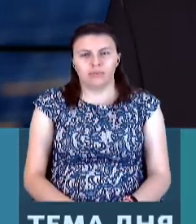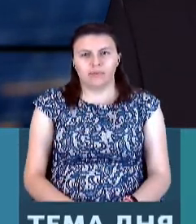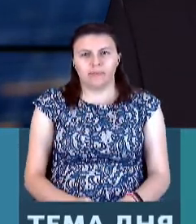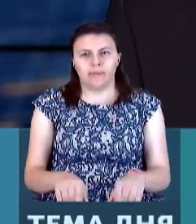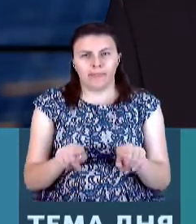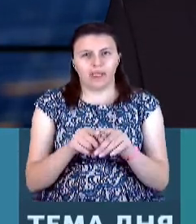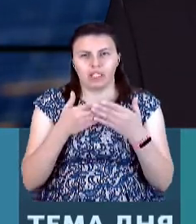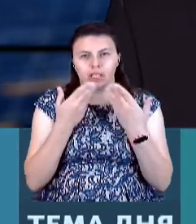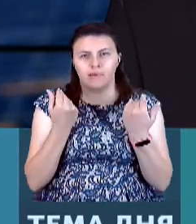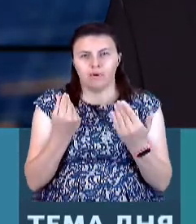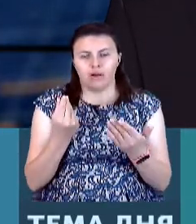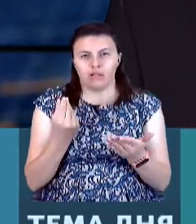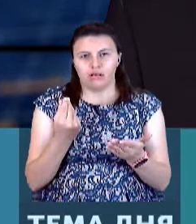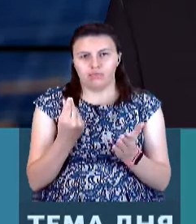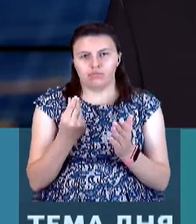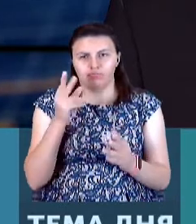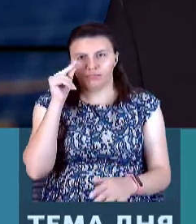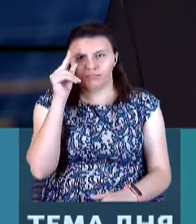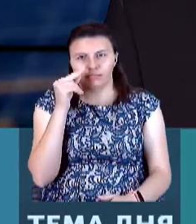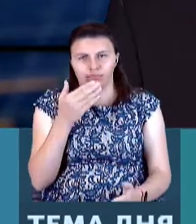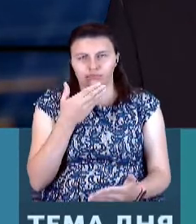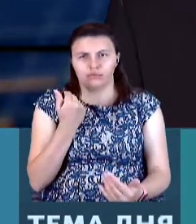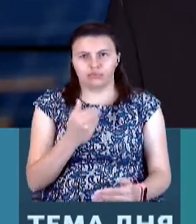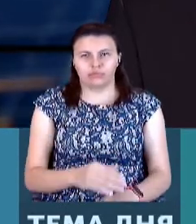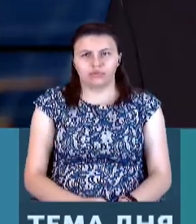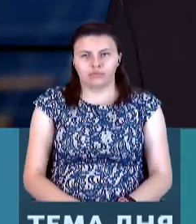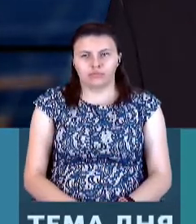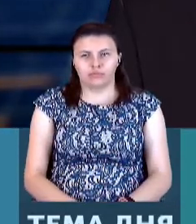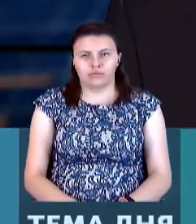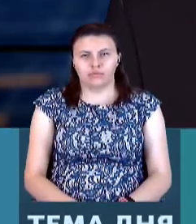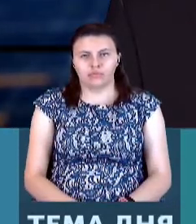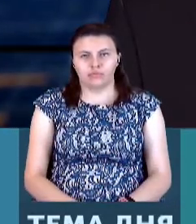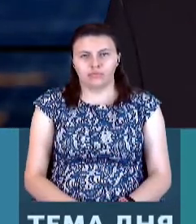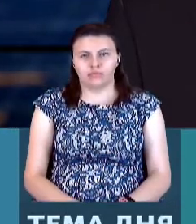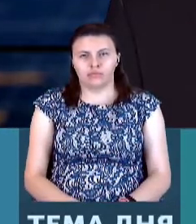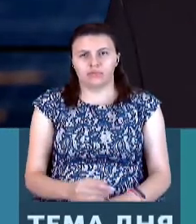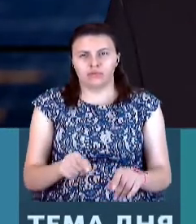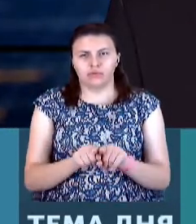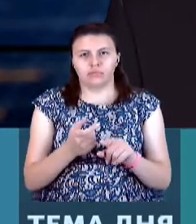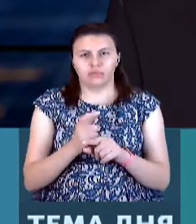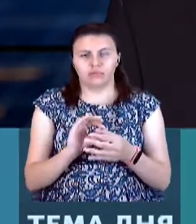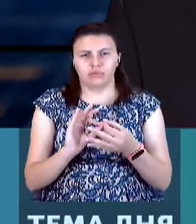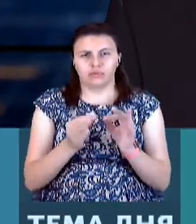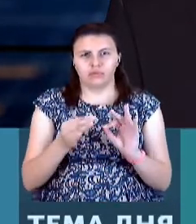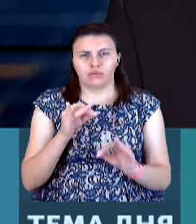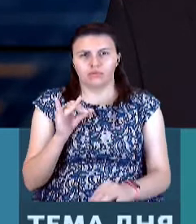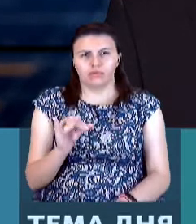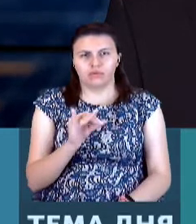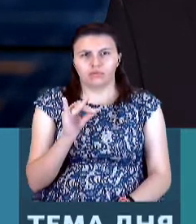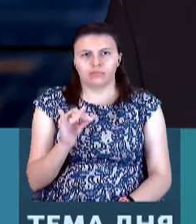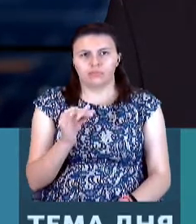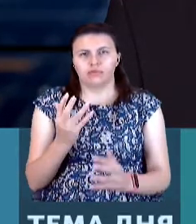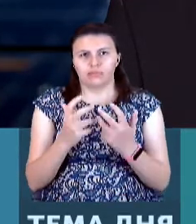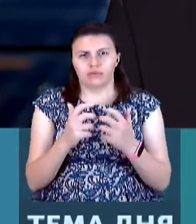даних. Ну, загальному досвіду, тобто це така дуже складна історія, щоб це порахувати.